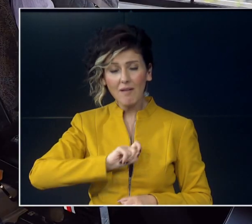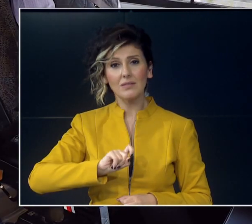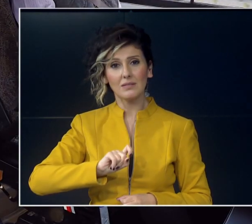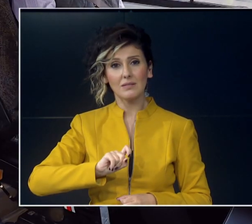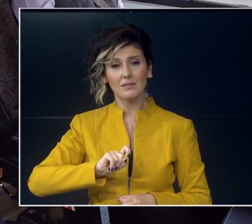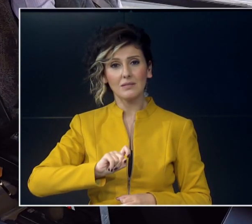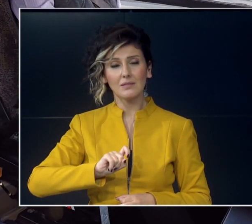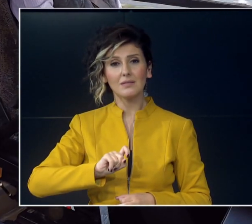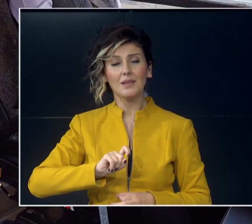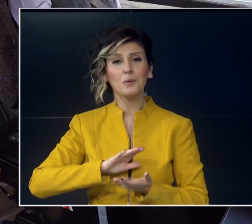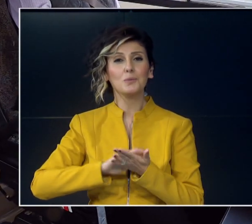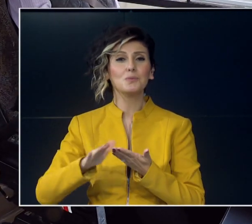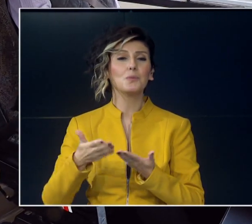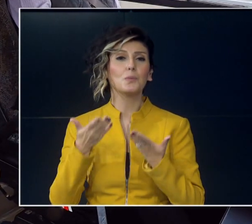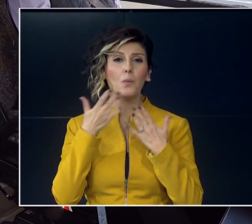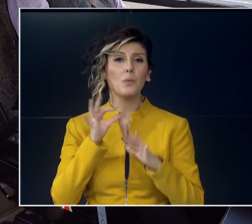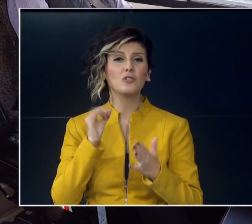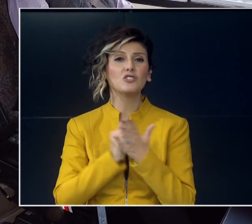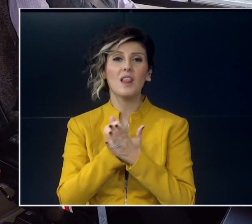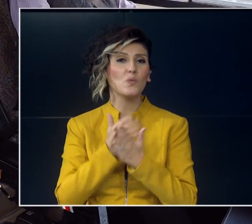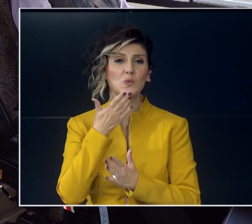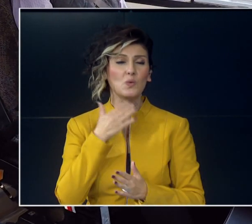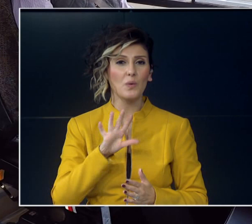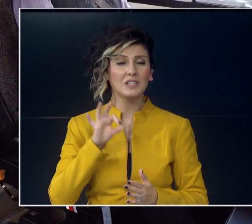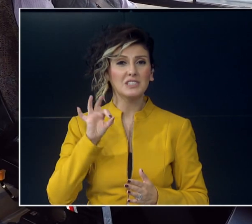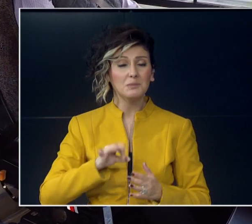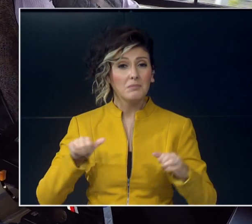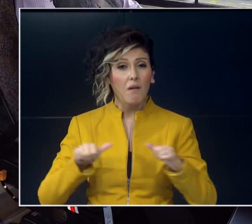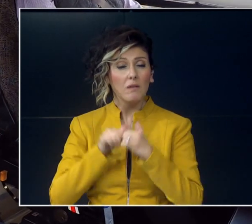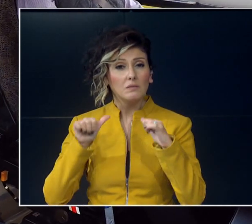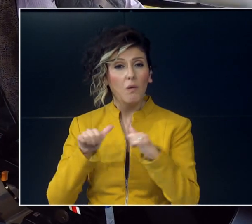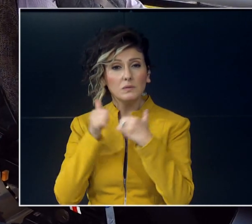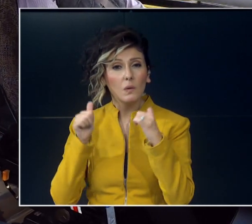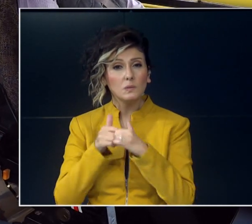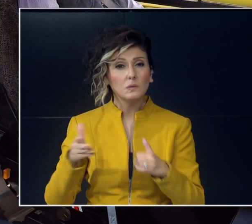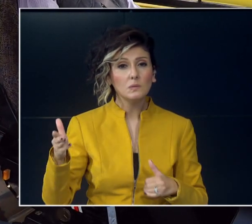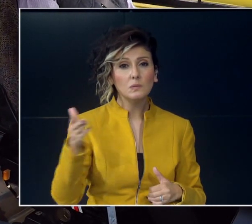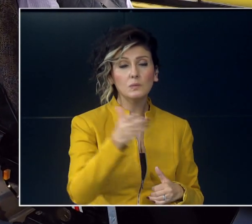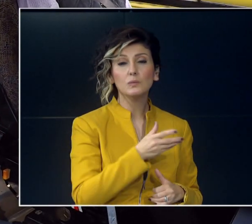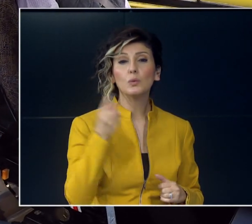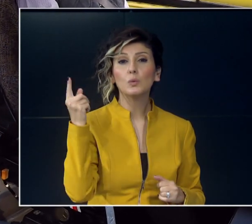henüz çaresi bulunamadı. Şu andaki kazaların